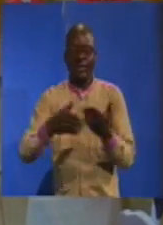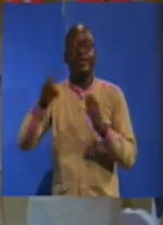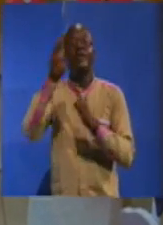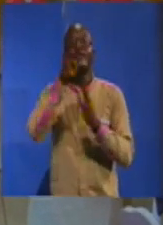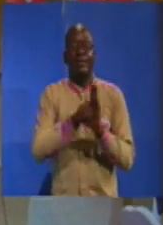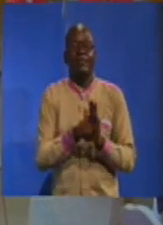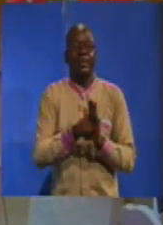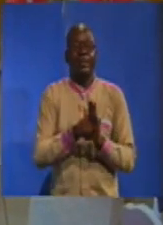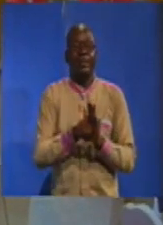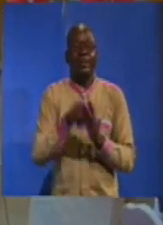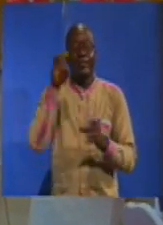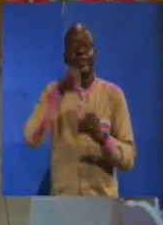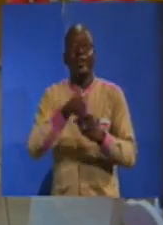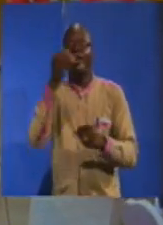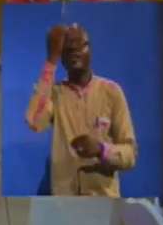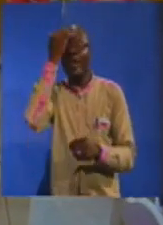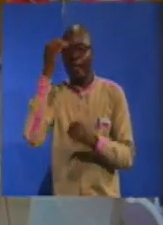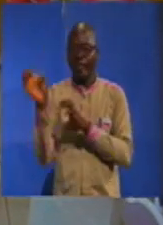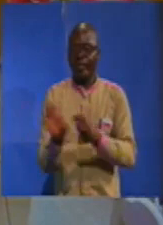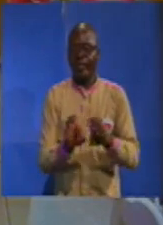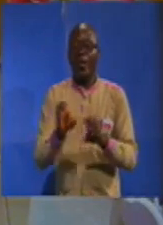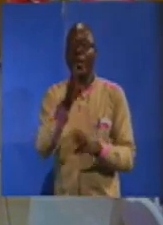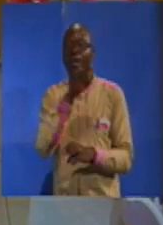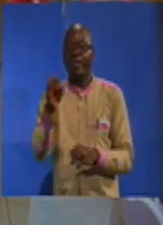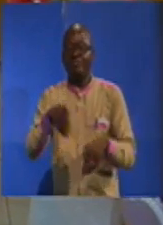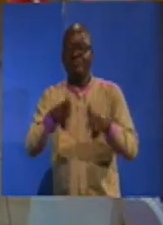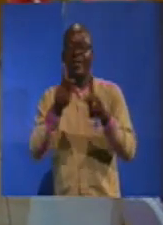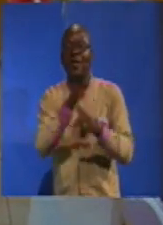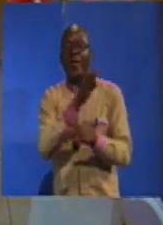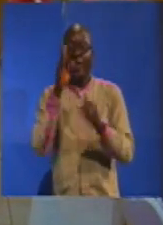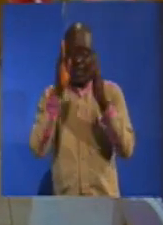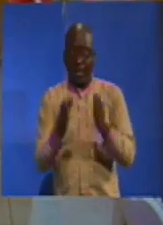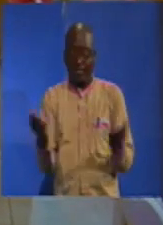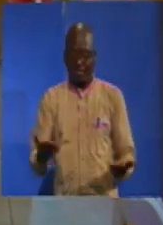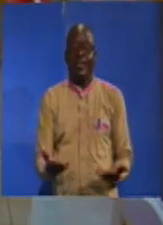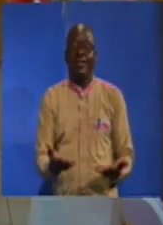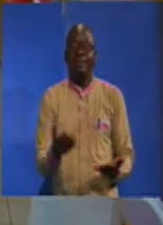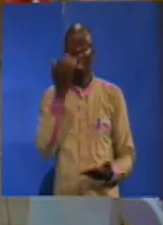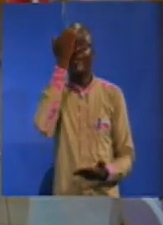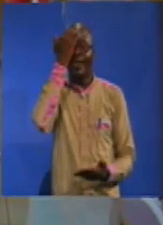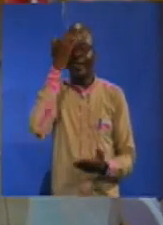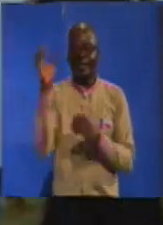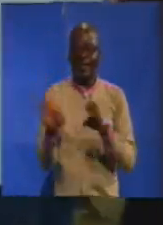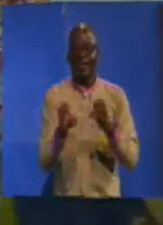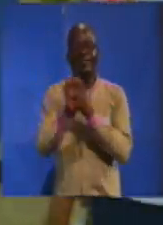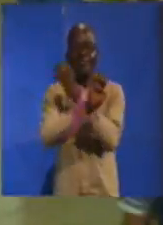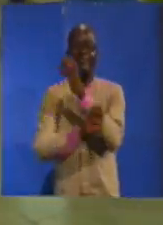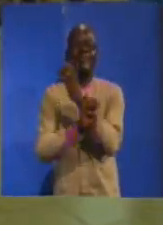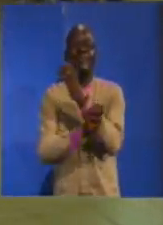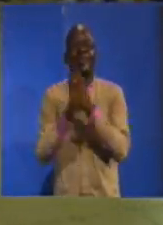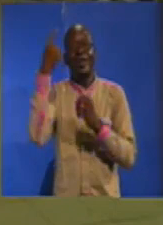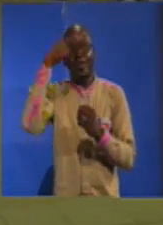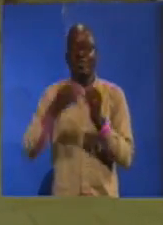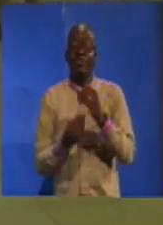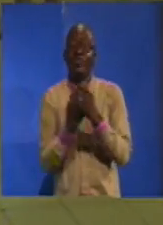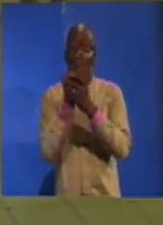diaspora de savoir ce qui se fait au Burkina et ça permet également aux Burkinabés d'ici de savoir ce qui se fait à l'extérieur. Pour la promotrice de